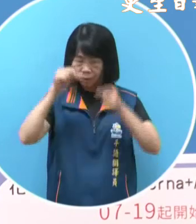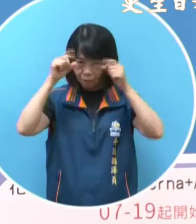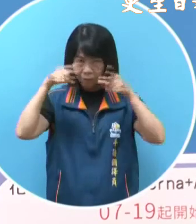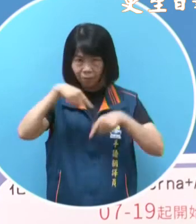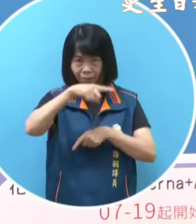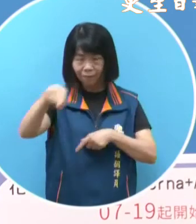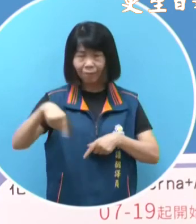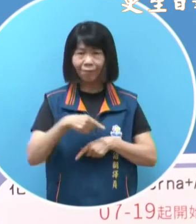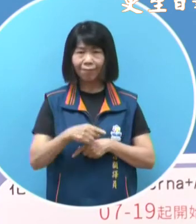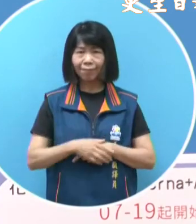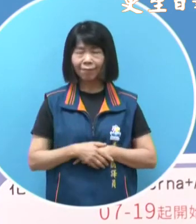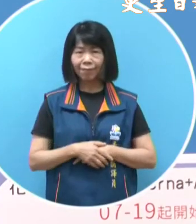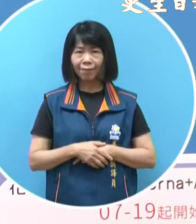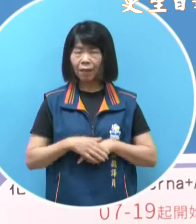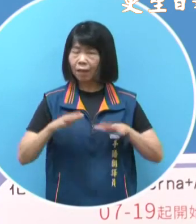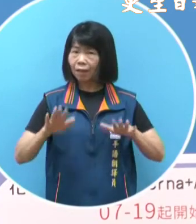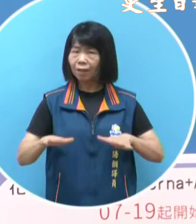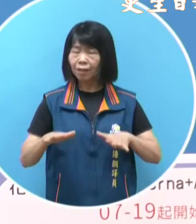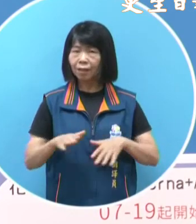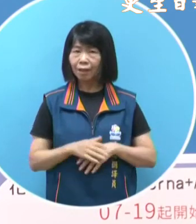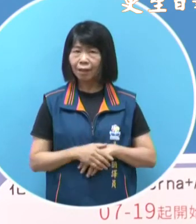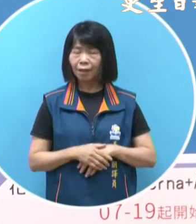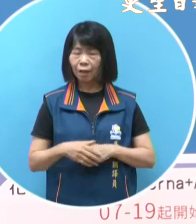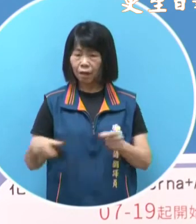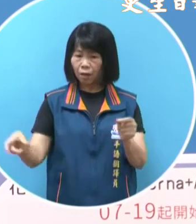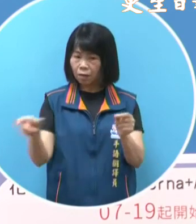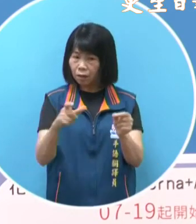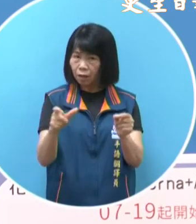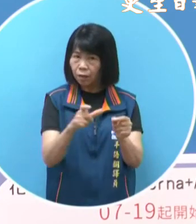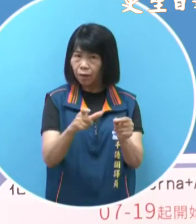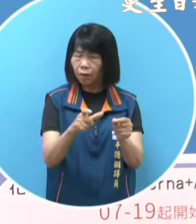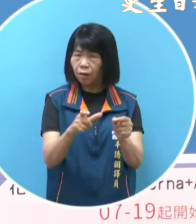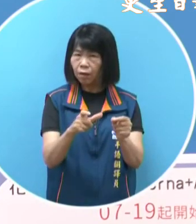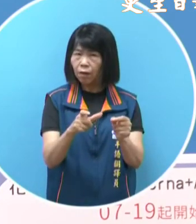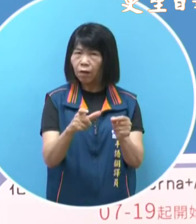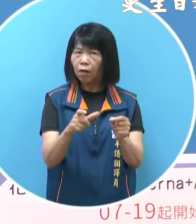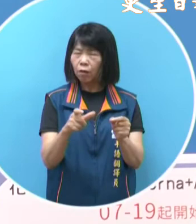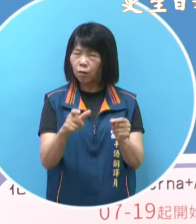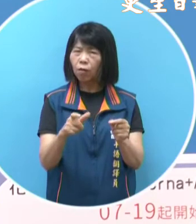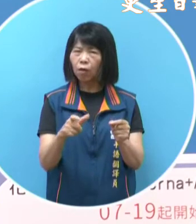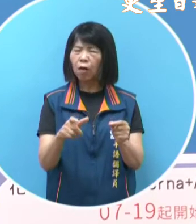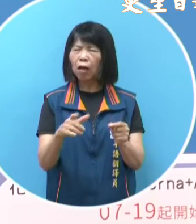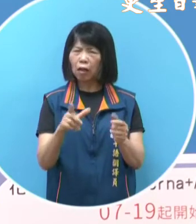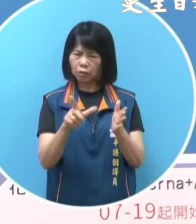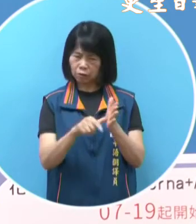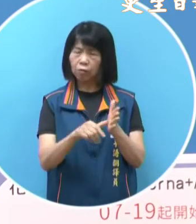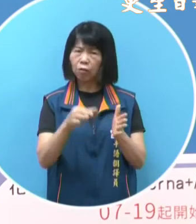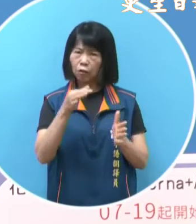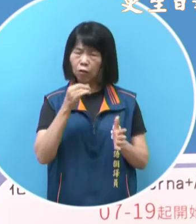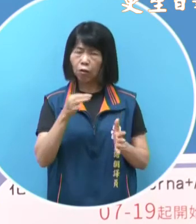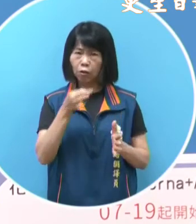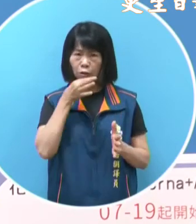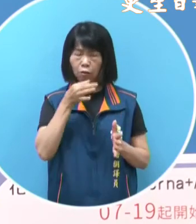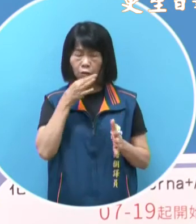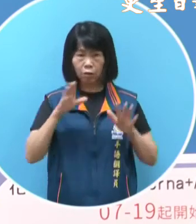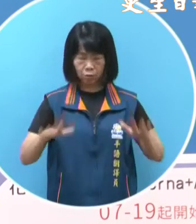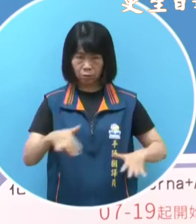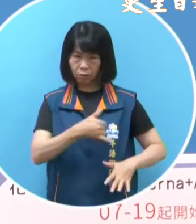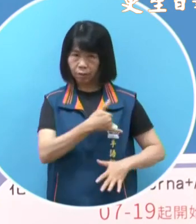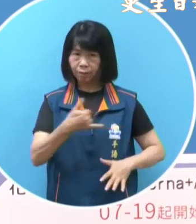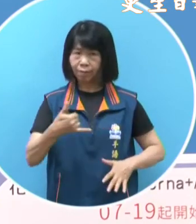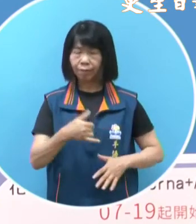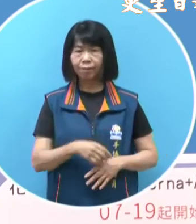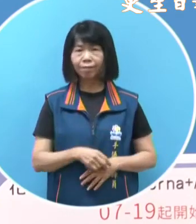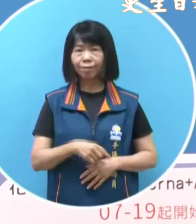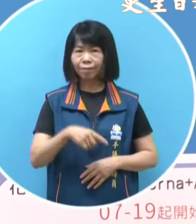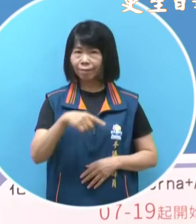长辈，现在上离台风还有一小段时间，尤其现在是周末，其实我们